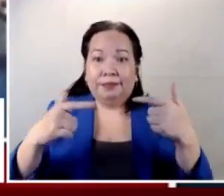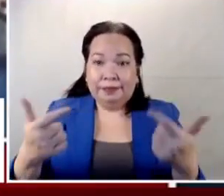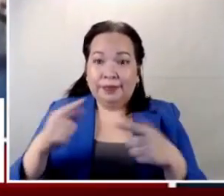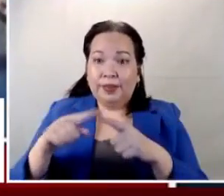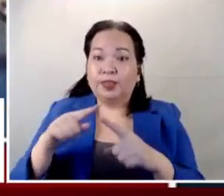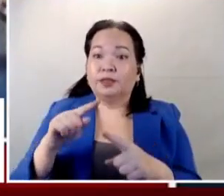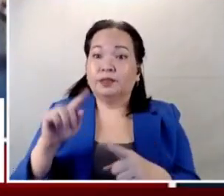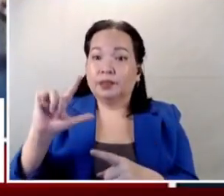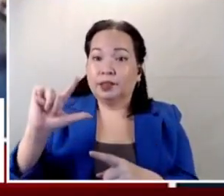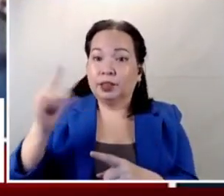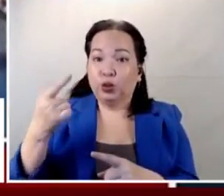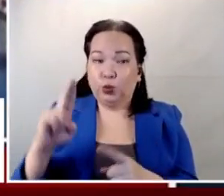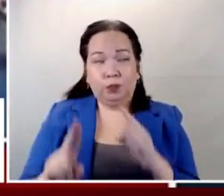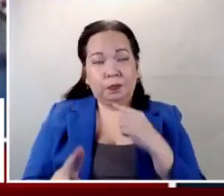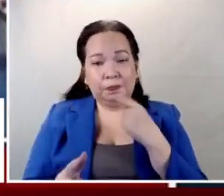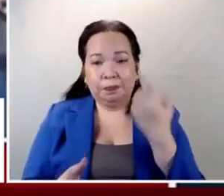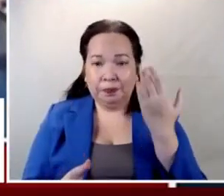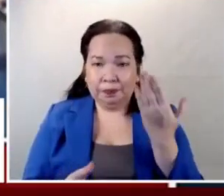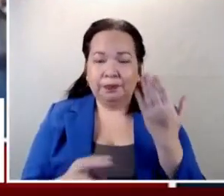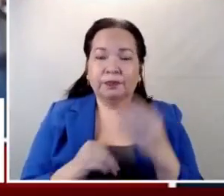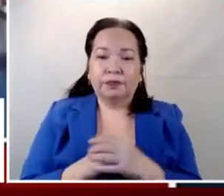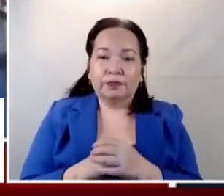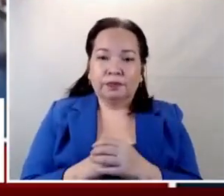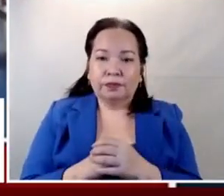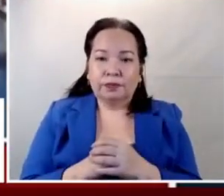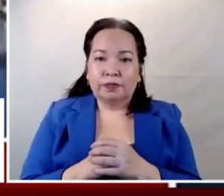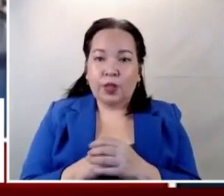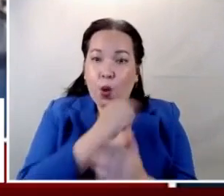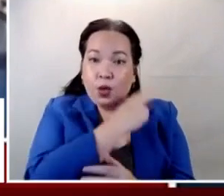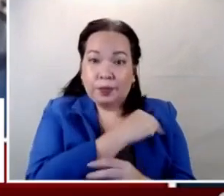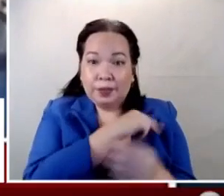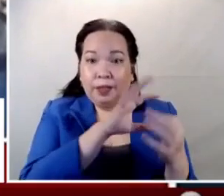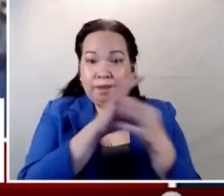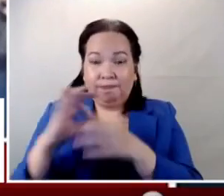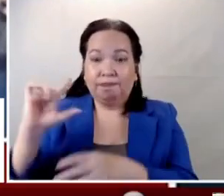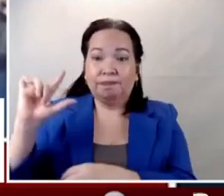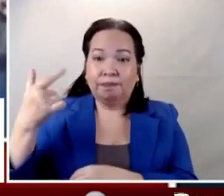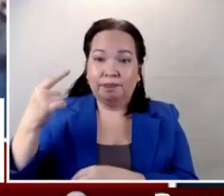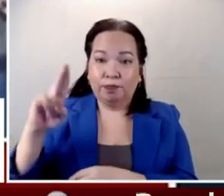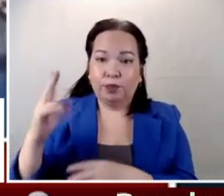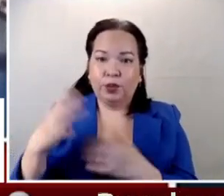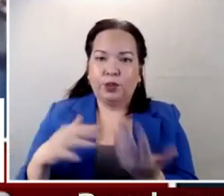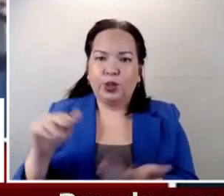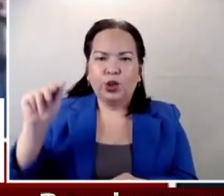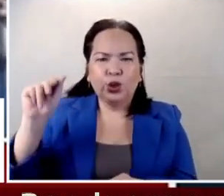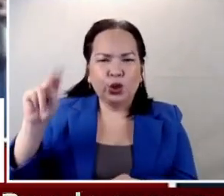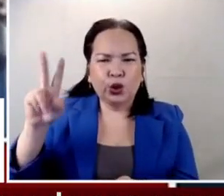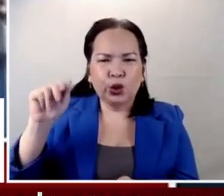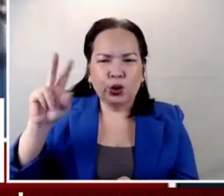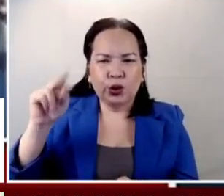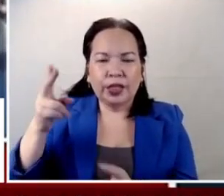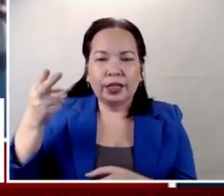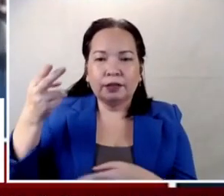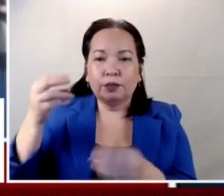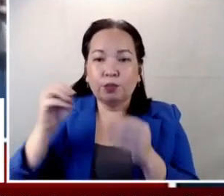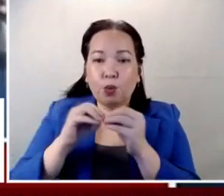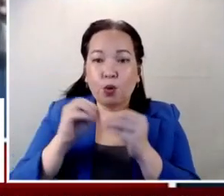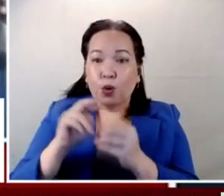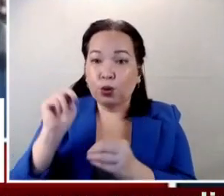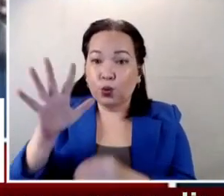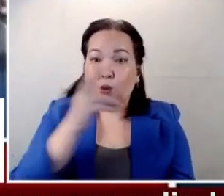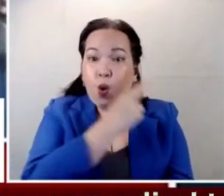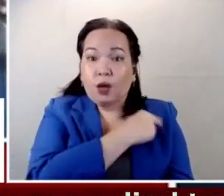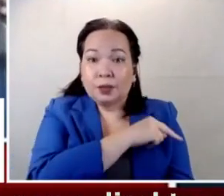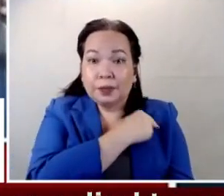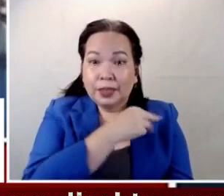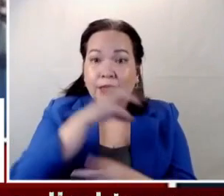LGU-based hospitals, no? And magdaragdag po ng 13 additional local hospitals dun sa mga